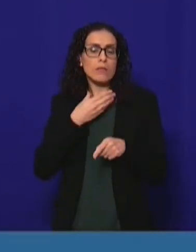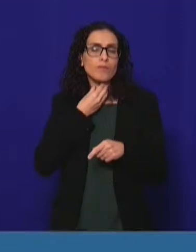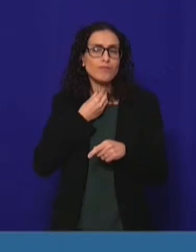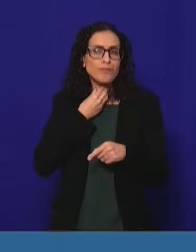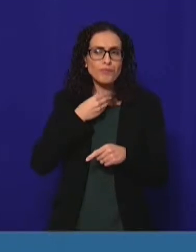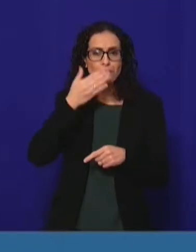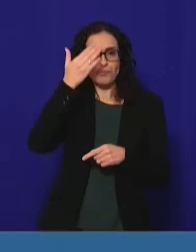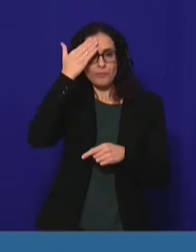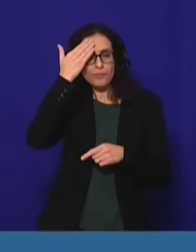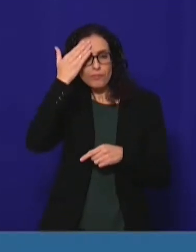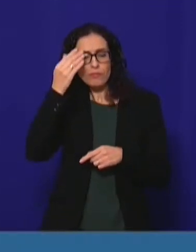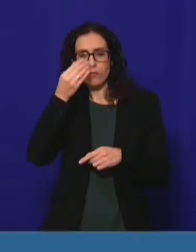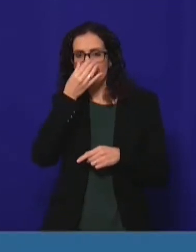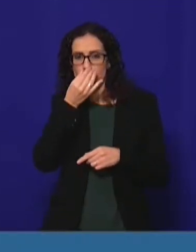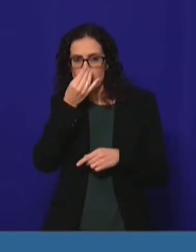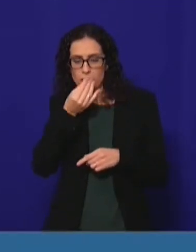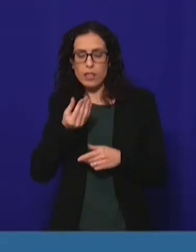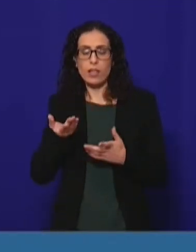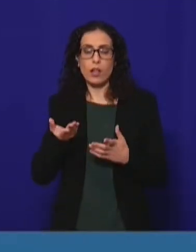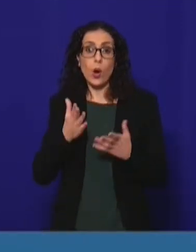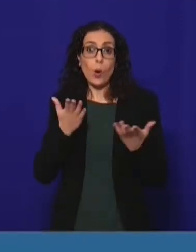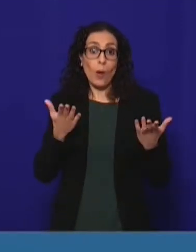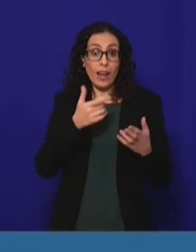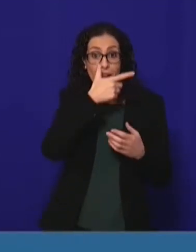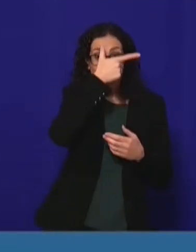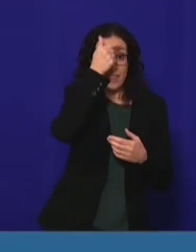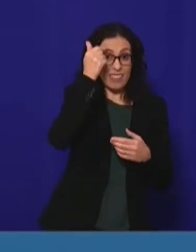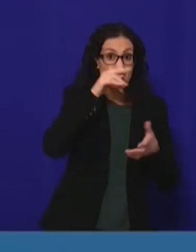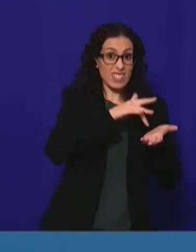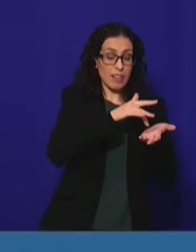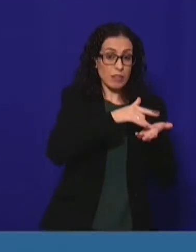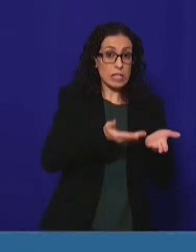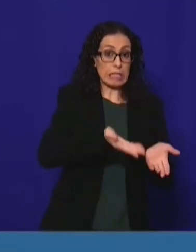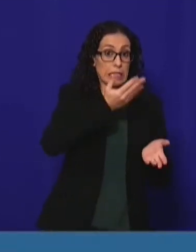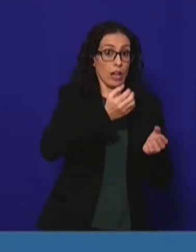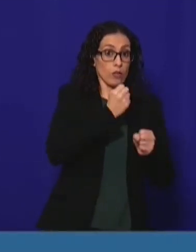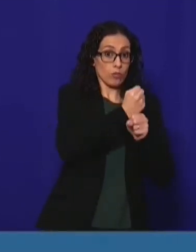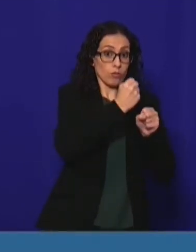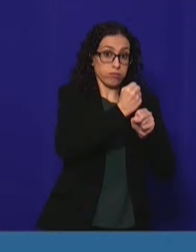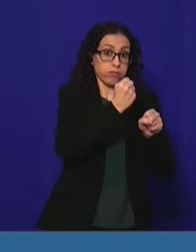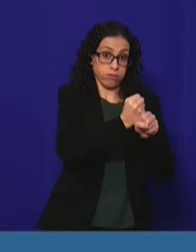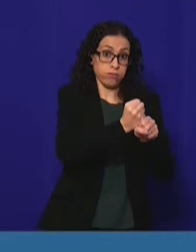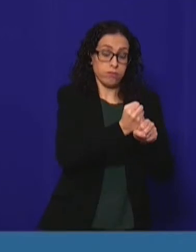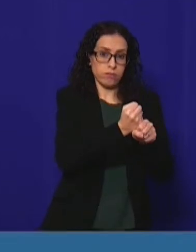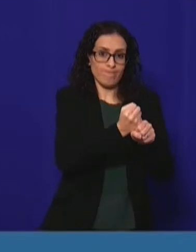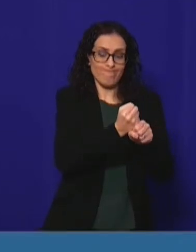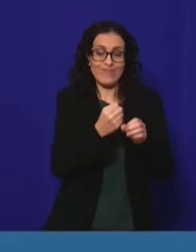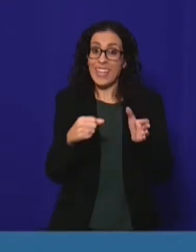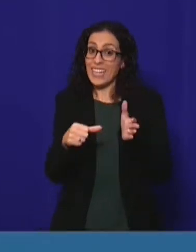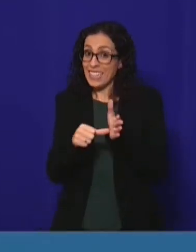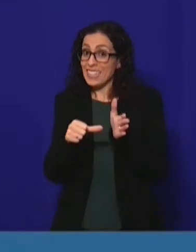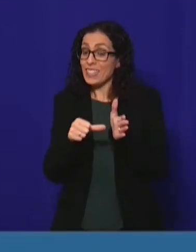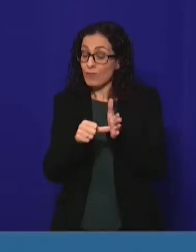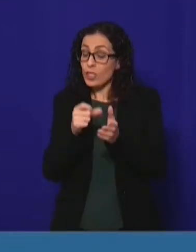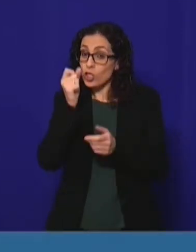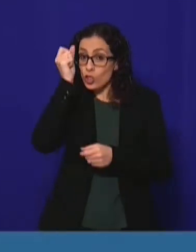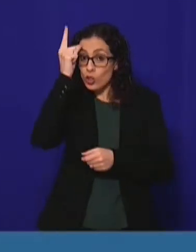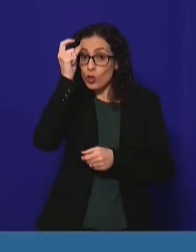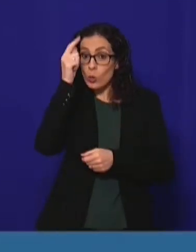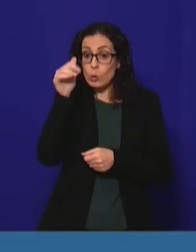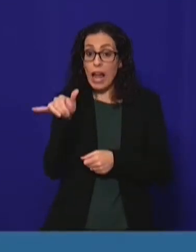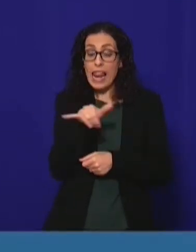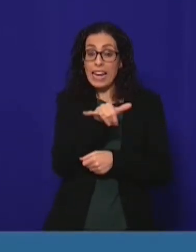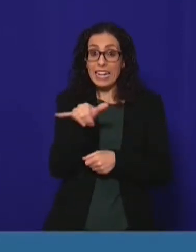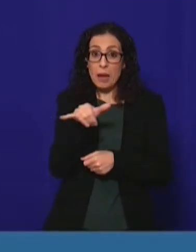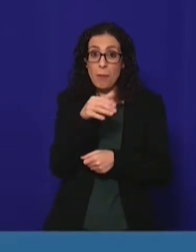fuq is-swabbing center kif qed tajjeb inti jkun qiegħed jiżdied. Huwa diffiċli inti tara fis-sintomi tal-COVID minn dawk